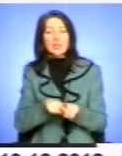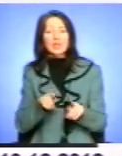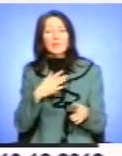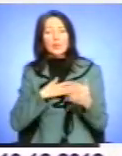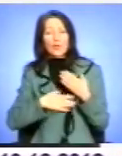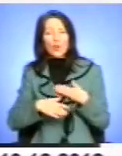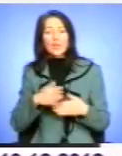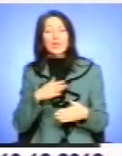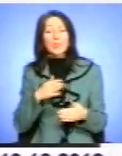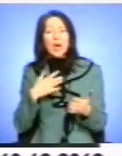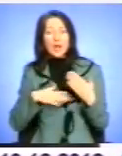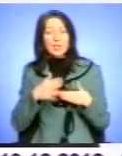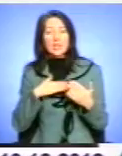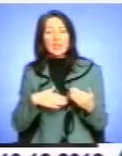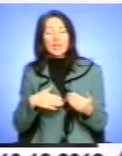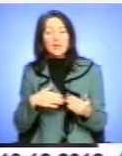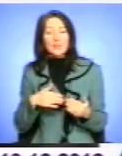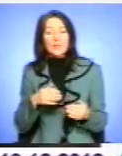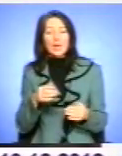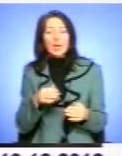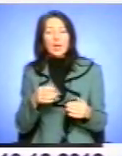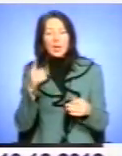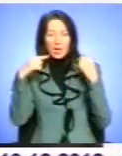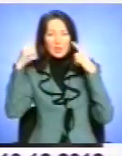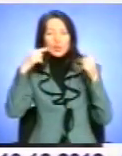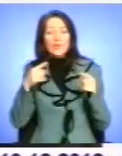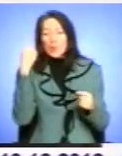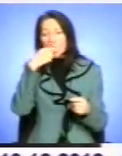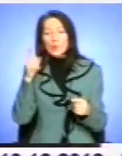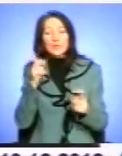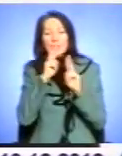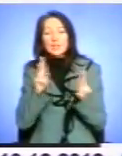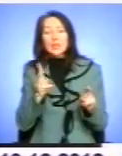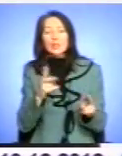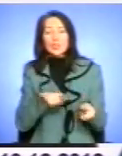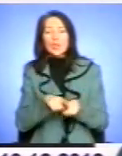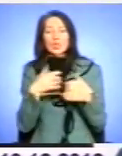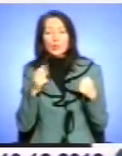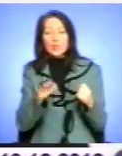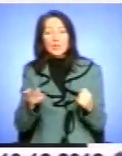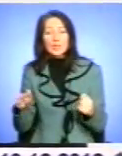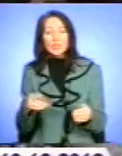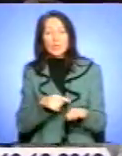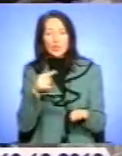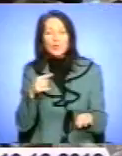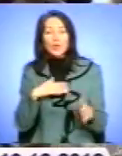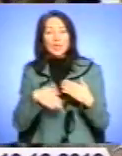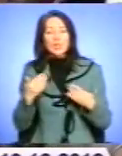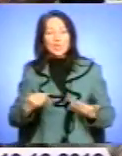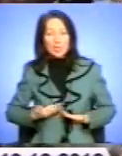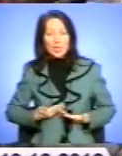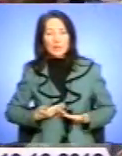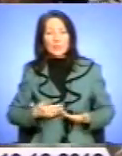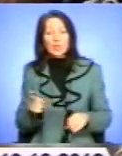героями казки, що я не знаю, чи так здорові діти відчувають радість життя, як наші діти. Значить, вражені. Тернопільська